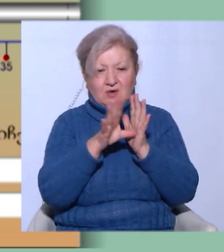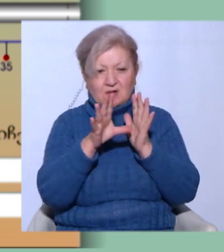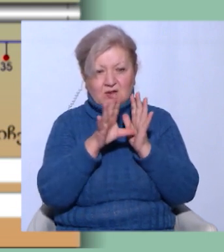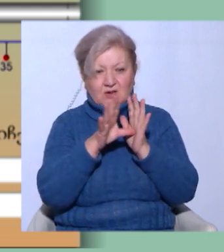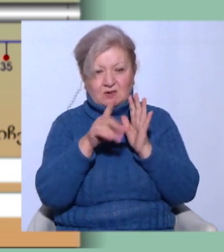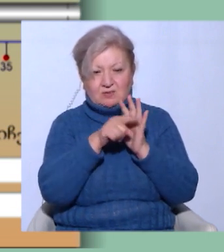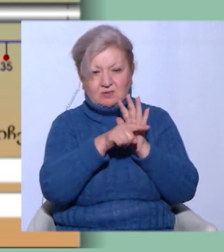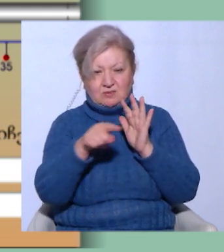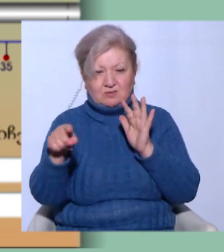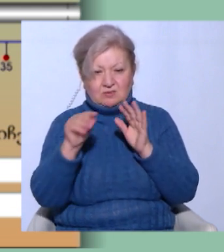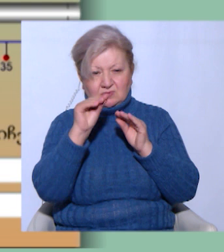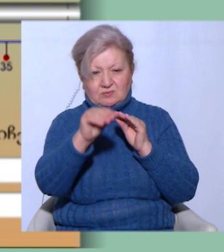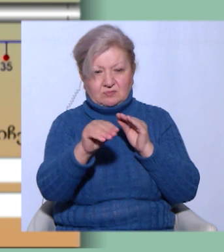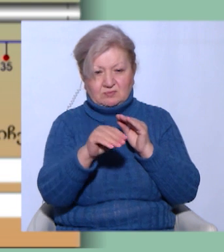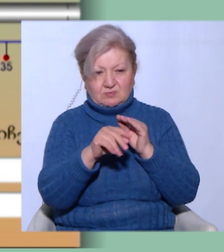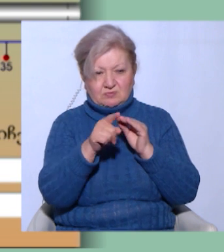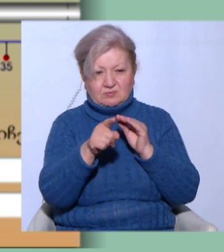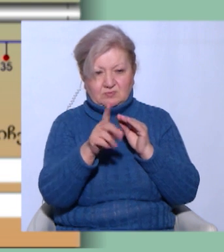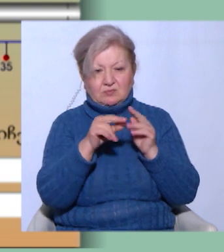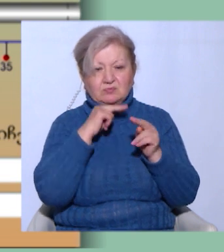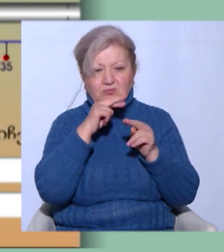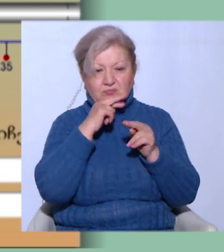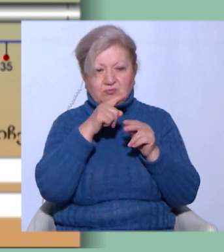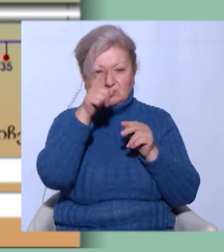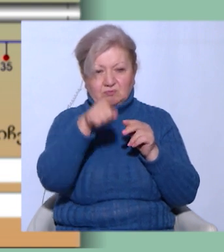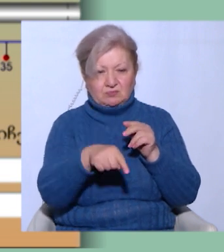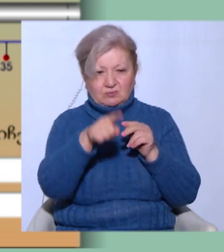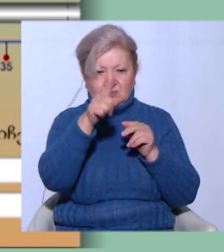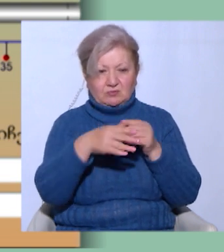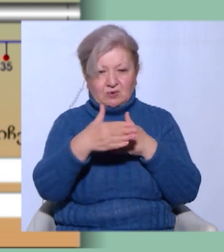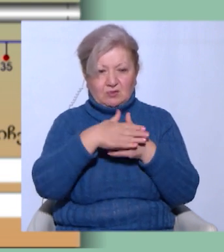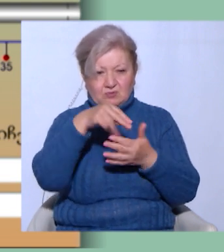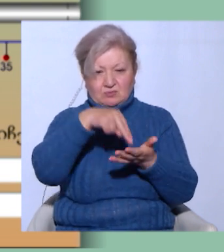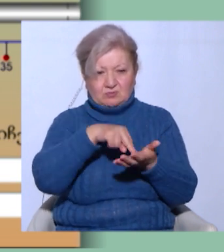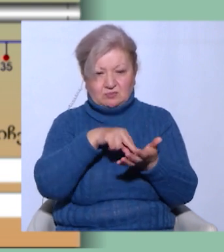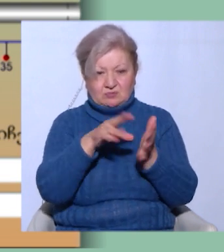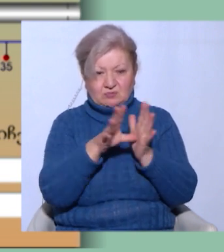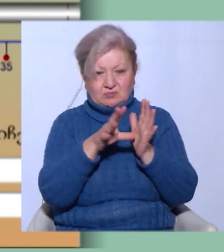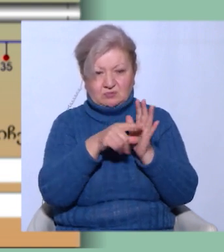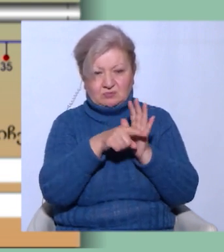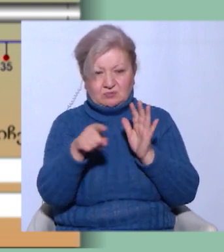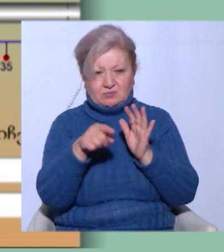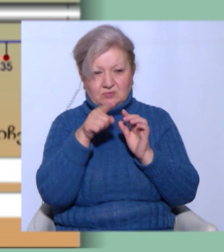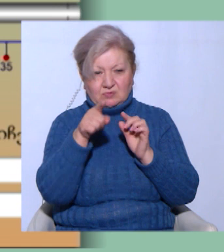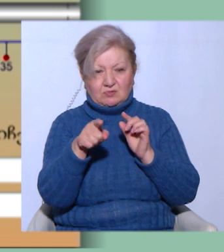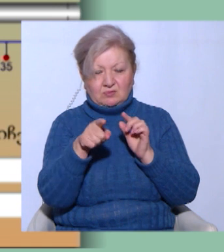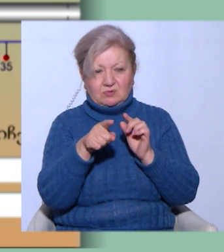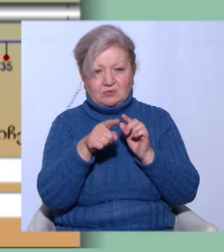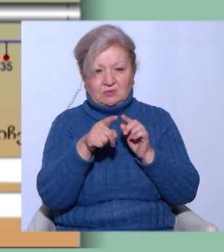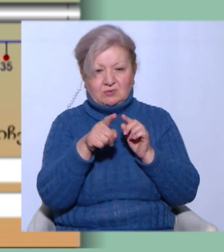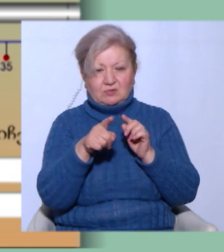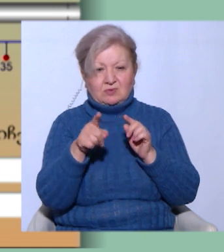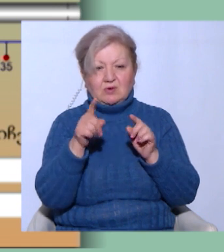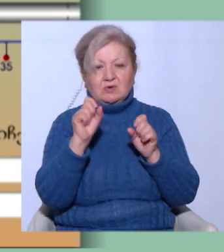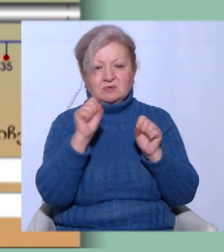ელექტრო გაყვანილობის ბოძი, ამას რომ ვიცოდეთ მეორე დამკვირვებელი დგას ამ ელექტრო ბოძთან.